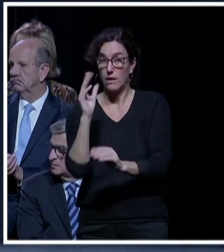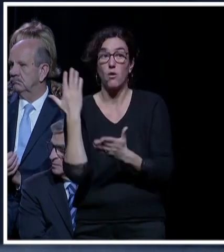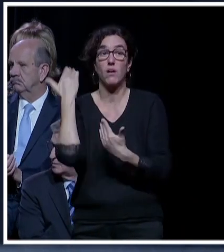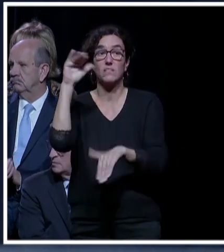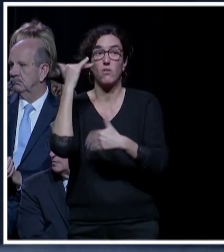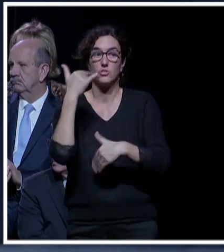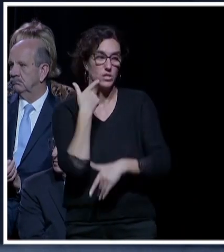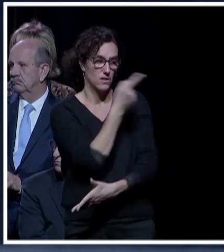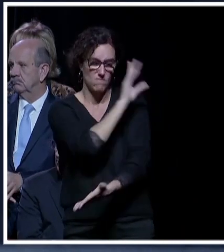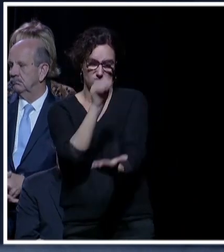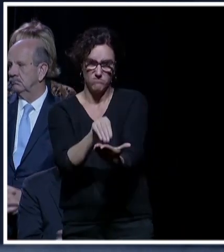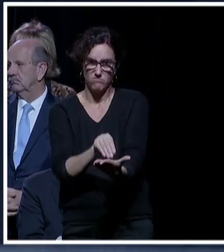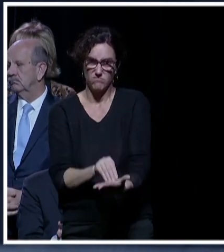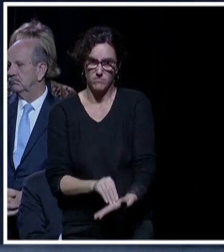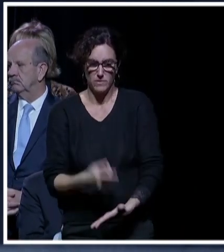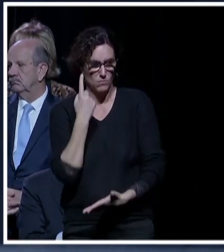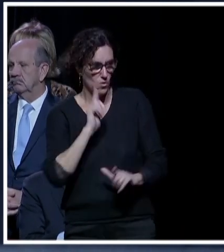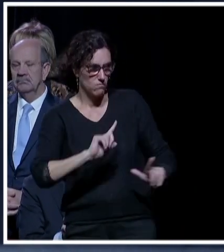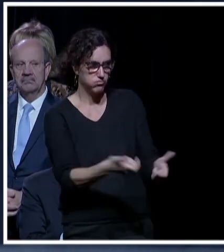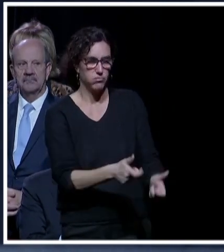aussi, c'est un enjeu de sécurité.